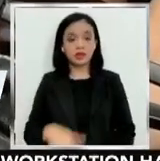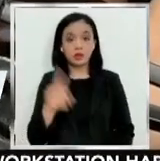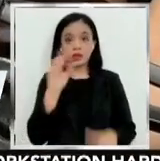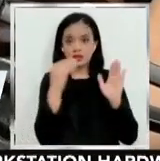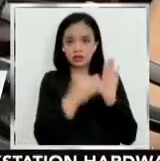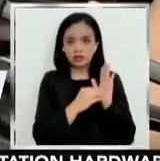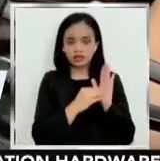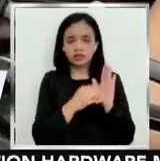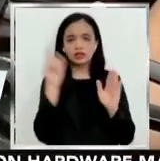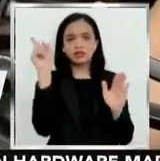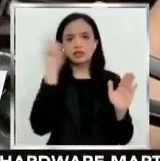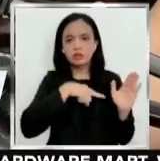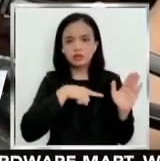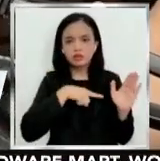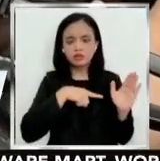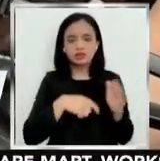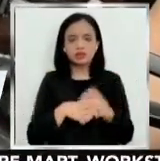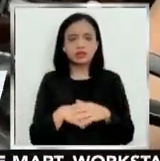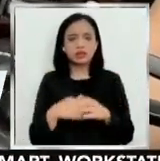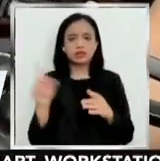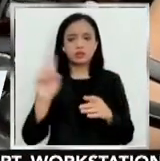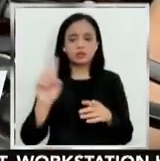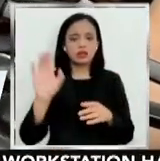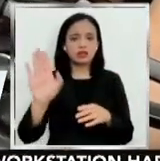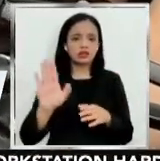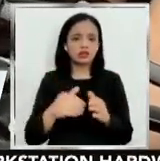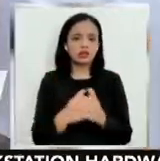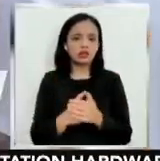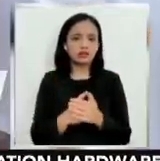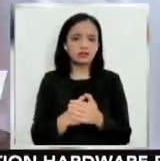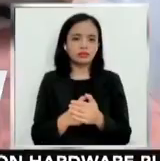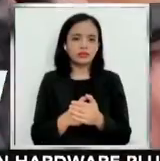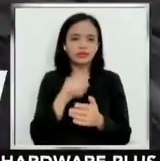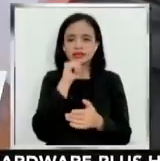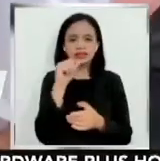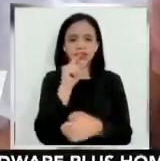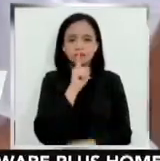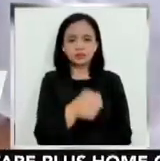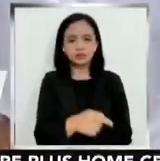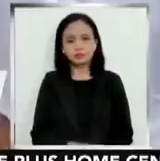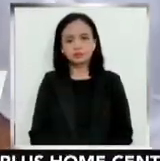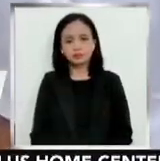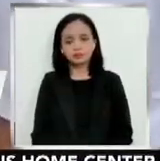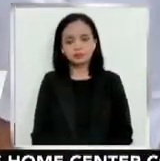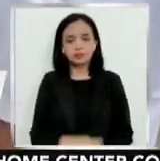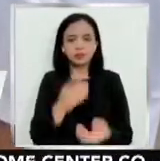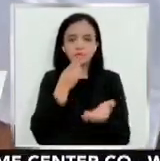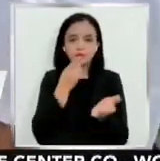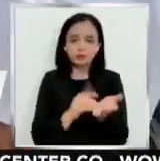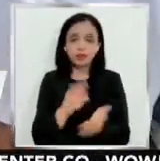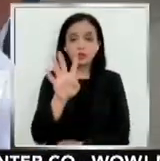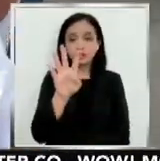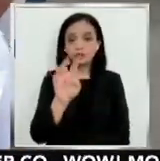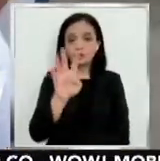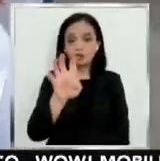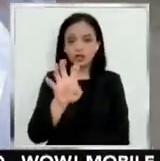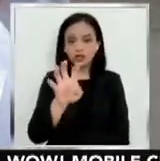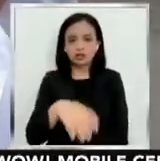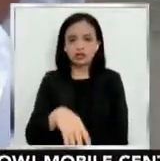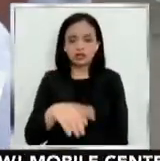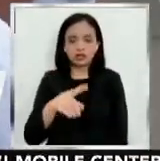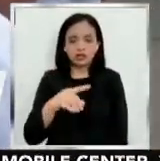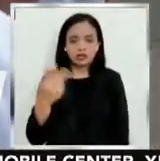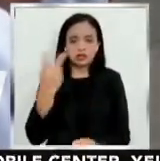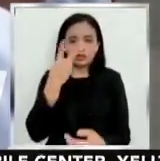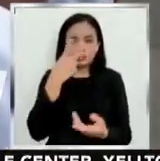false, yung kanilang mga nulaosta. Hindi talaga totoo. Aabot na sa 400 ang kinuhanan ng salaysay ng Justice